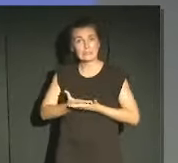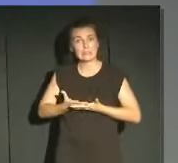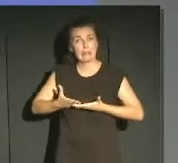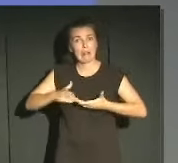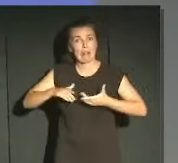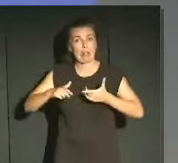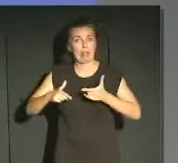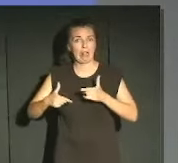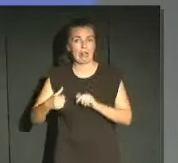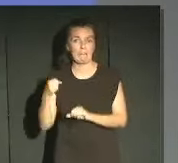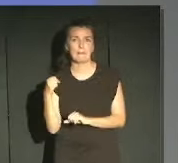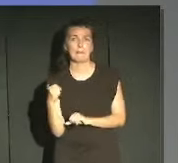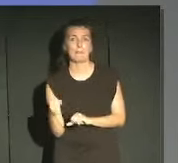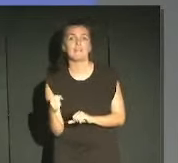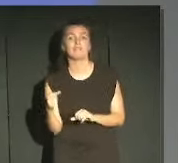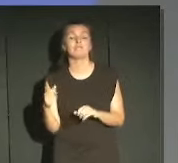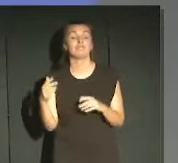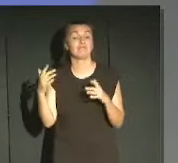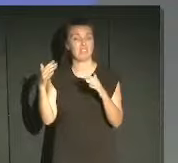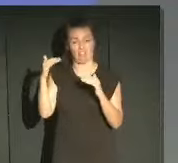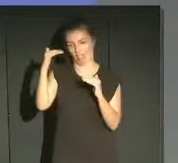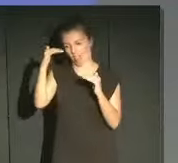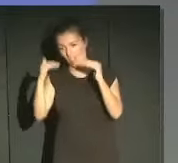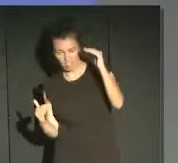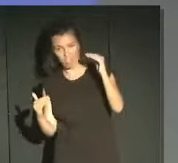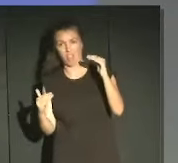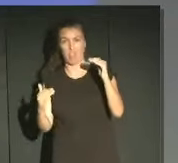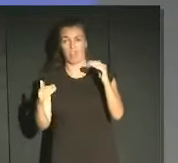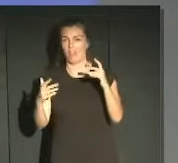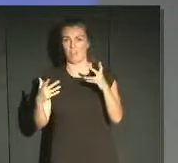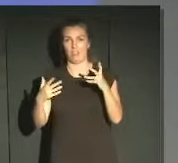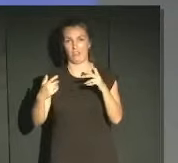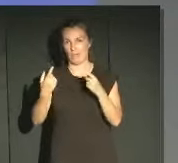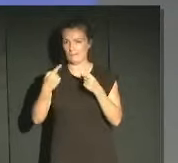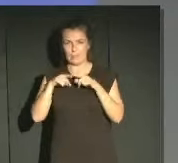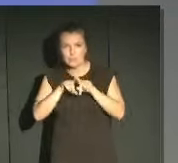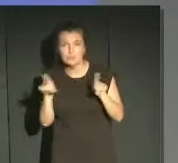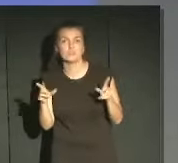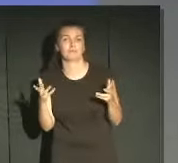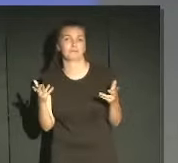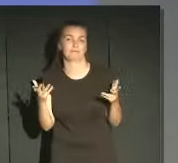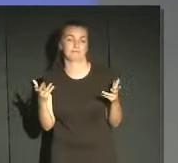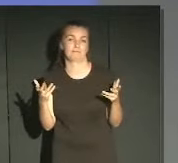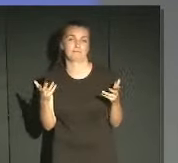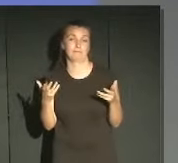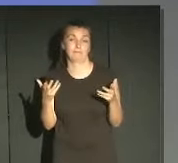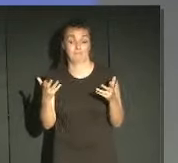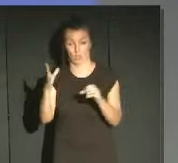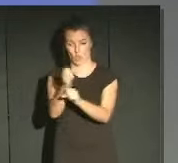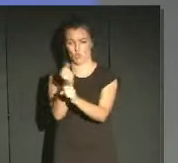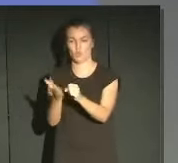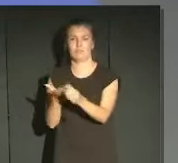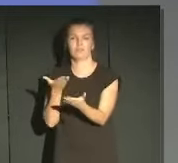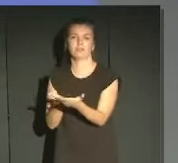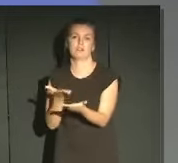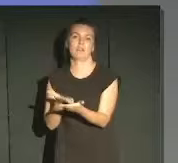situation d'inégalité et d'injustice dans notre pays et c'est ça